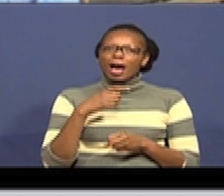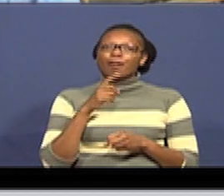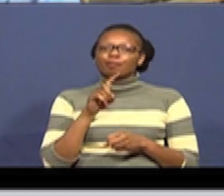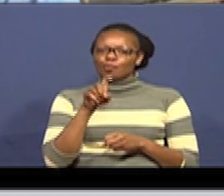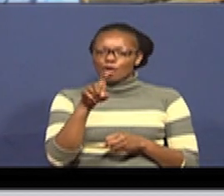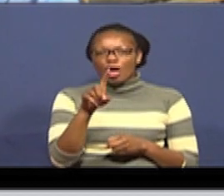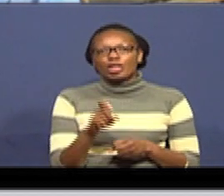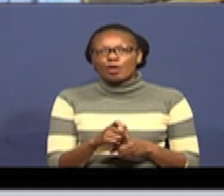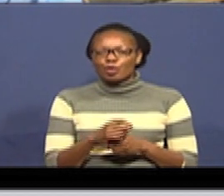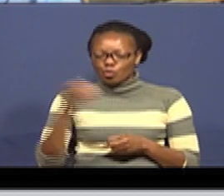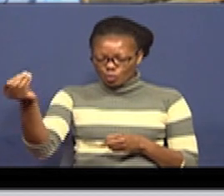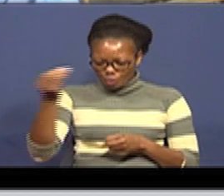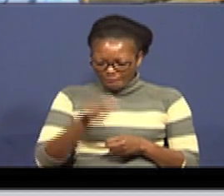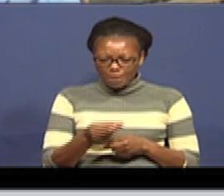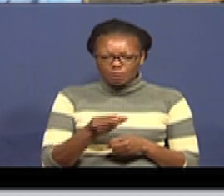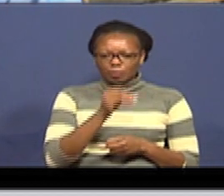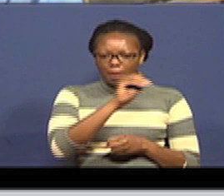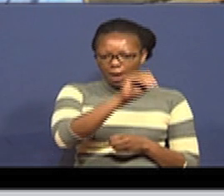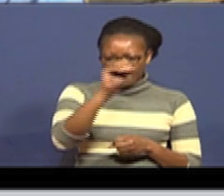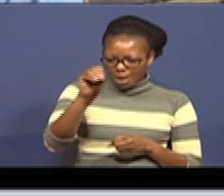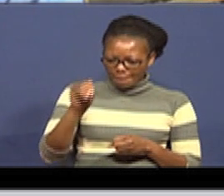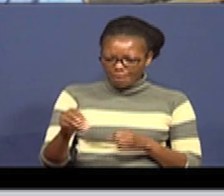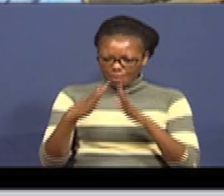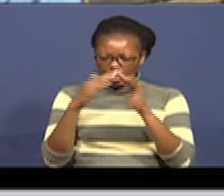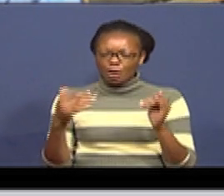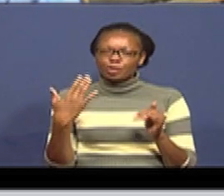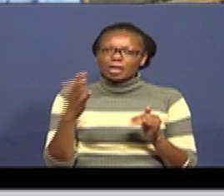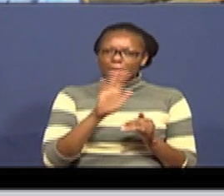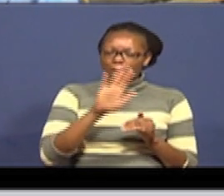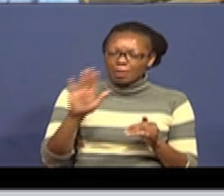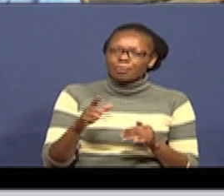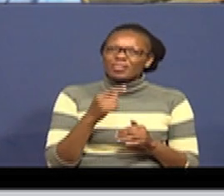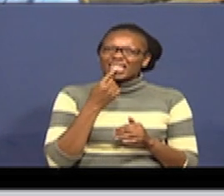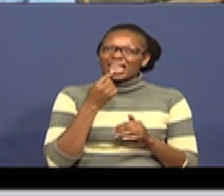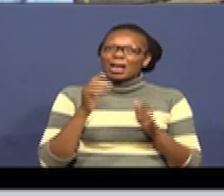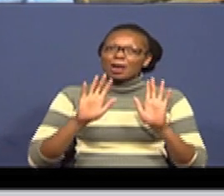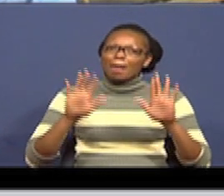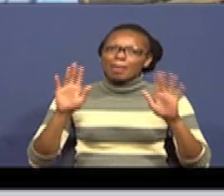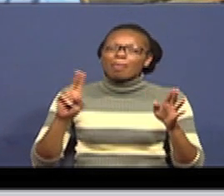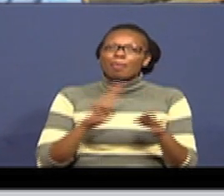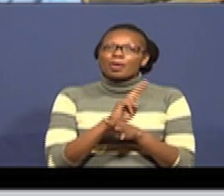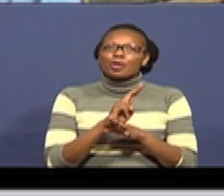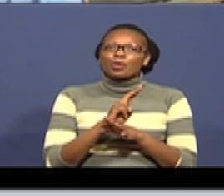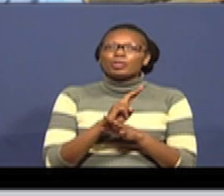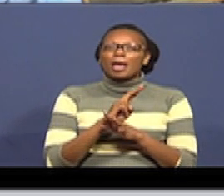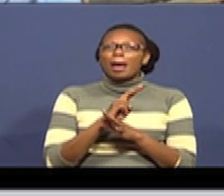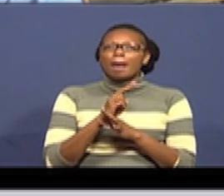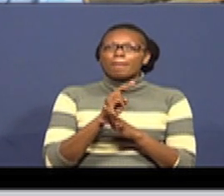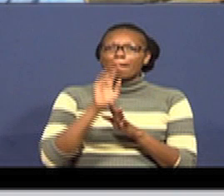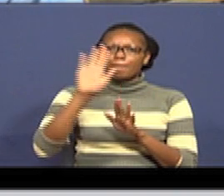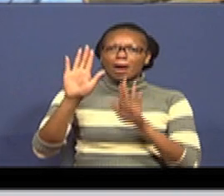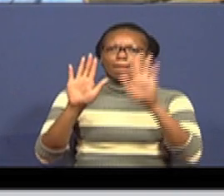wanauzwa. Ukienda kwa kampuni kama zile za Really IPM, ukienda kwa Kupet, wako na hizo phytosilas wanauzia